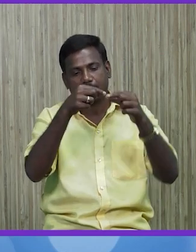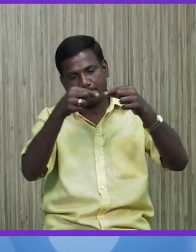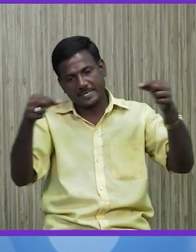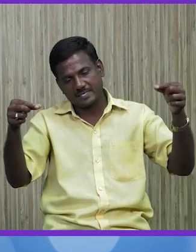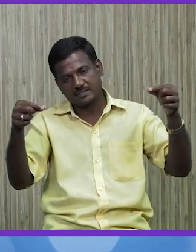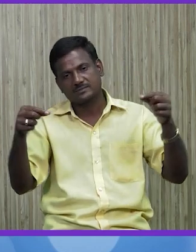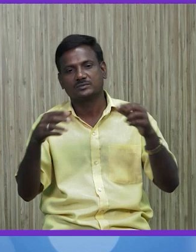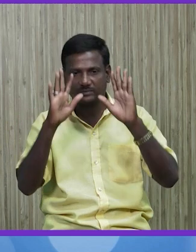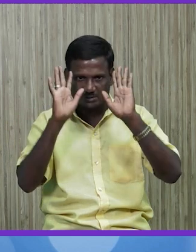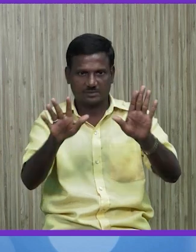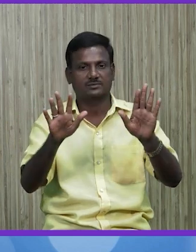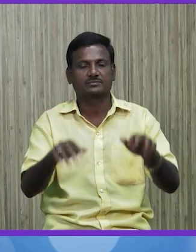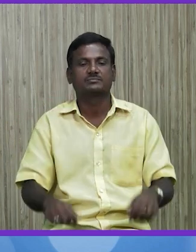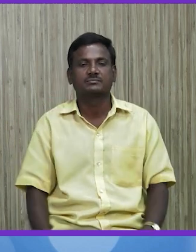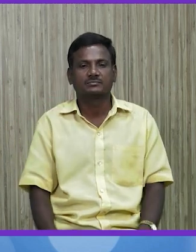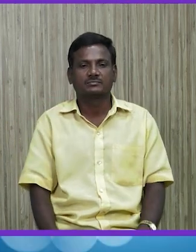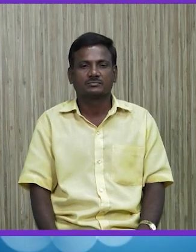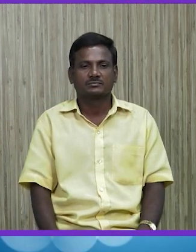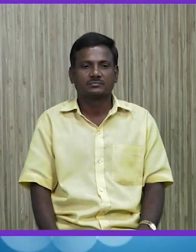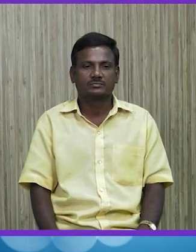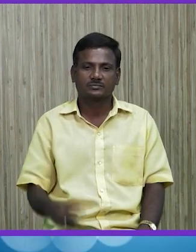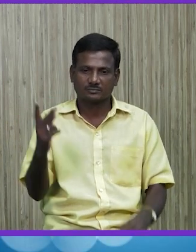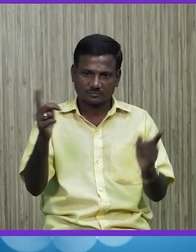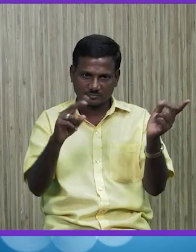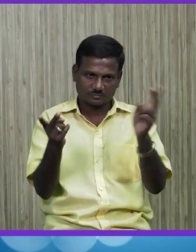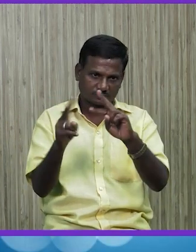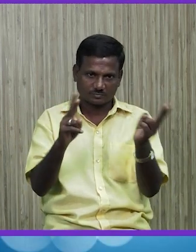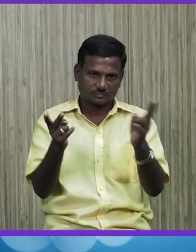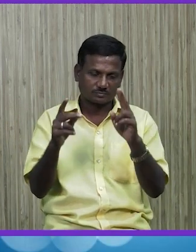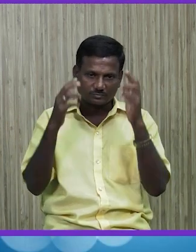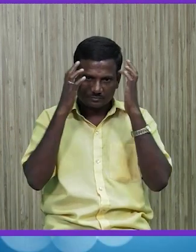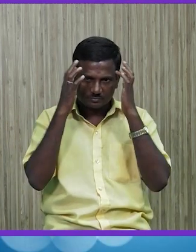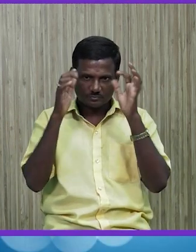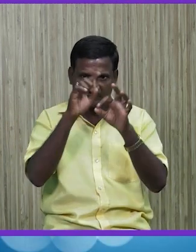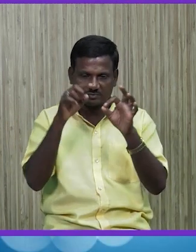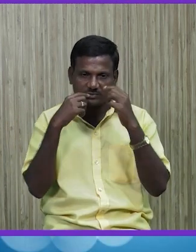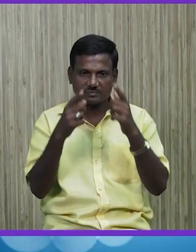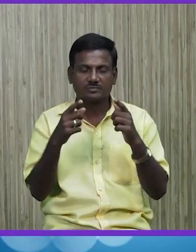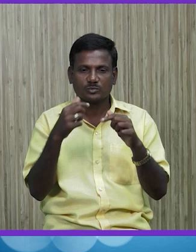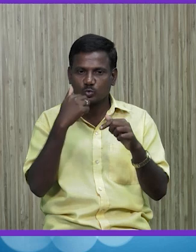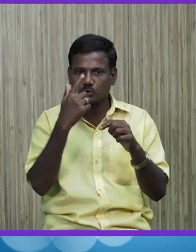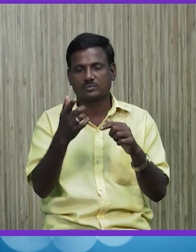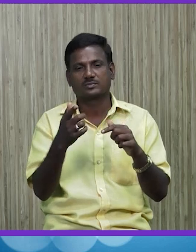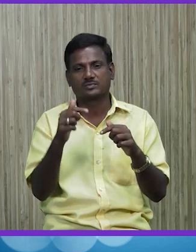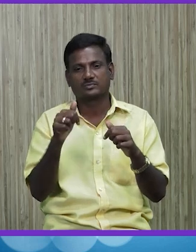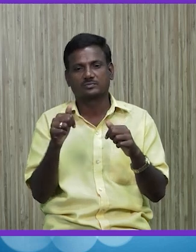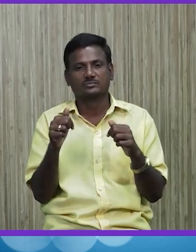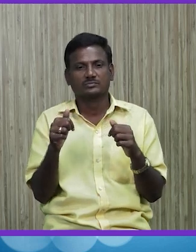அலவில் காணப்படுது புதுபிந்தர terriblyunky உங்களிடம்